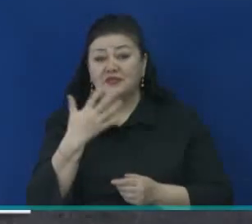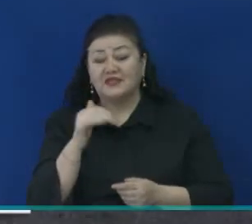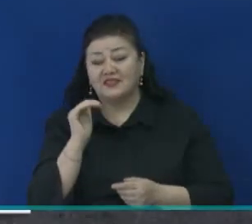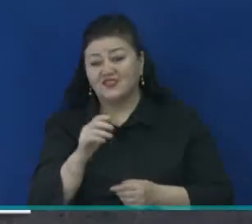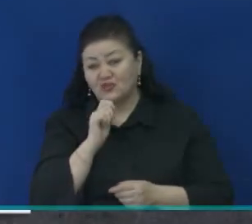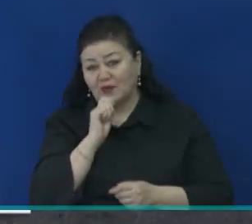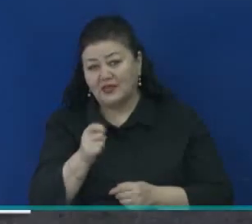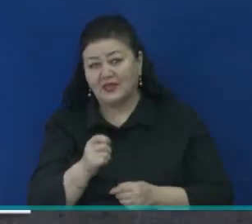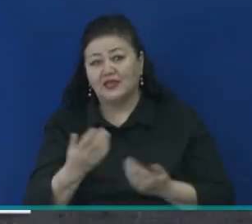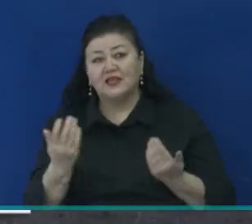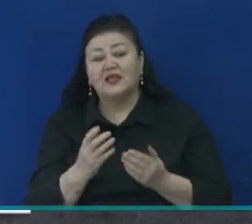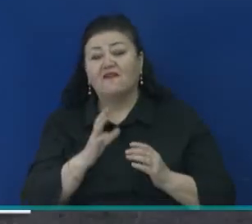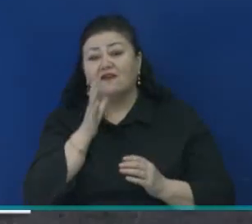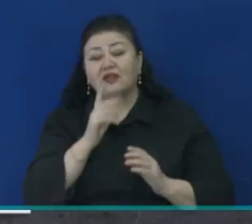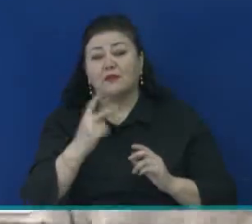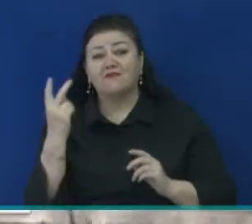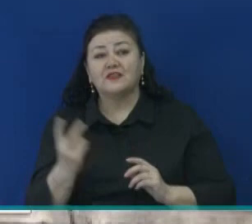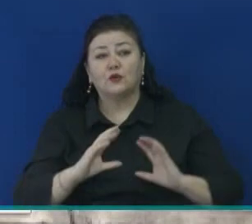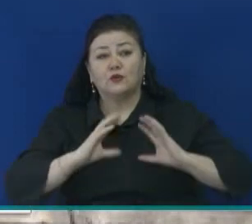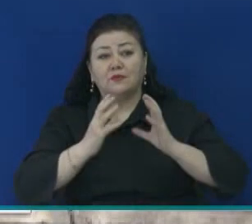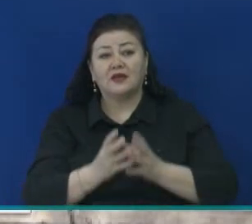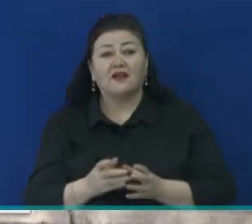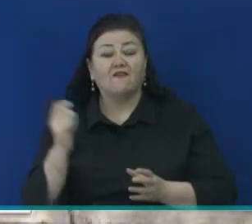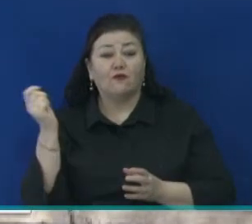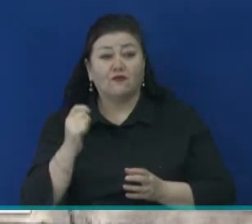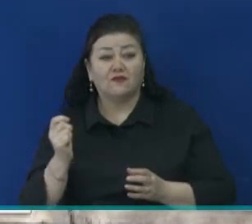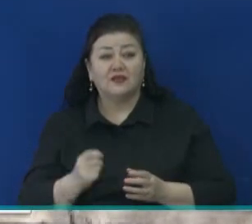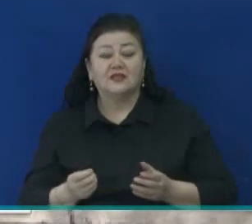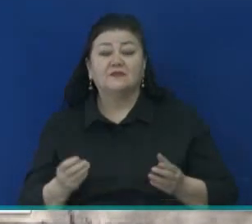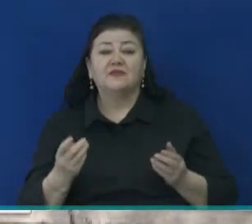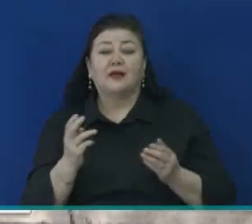Екінші дүниежүзілік соғыс кезінде фашистер мен олардың одақтастары құрған